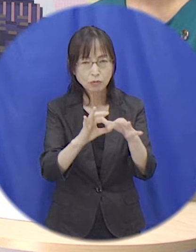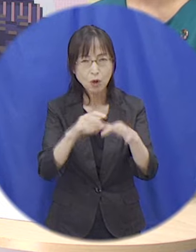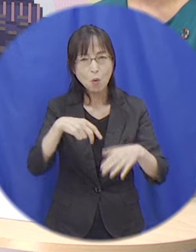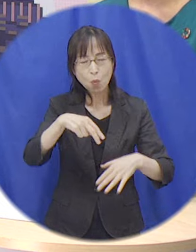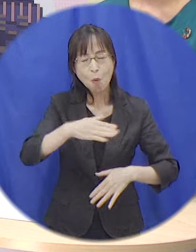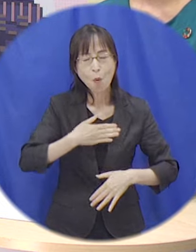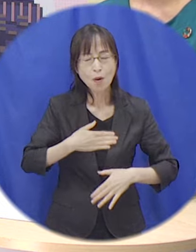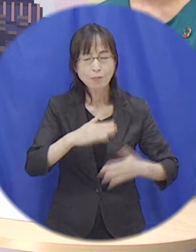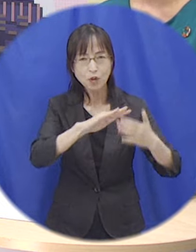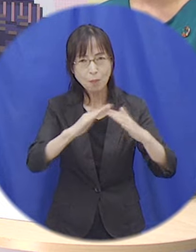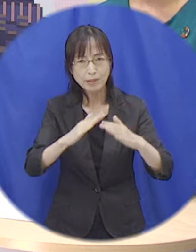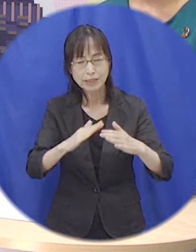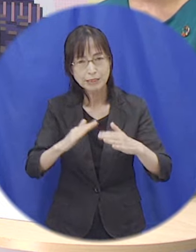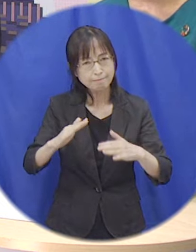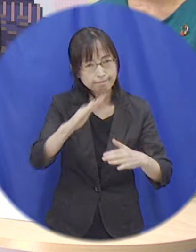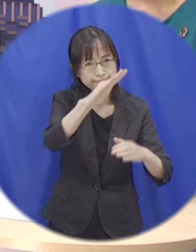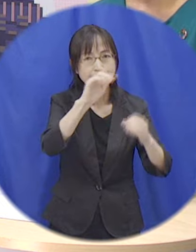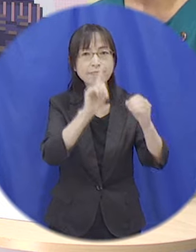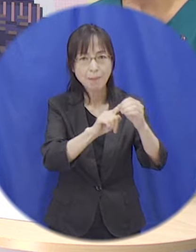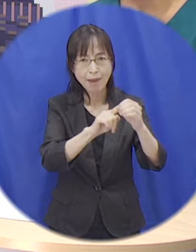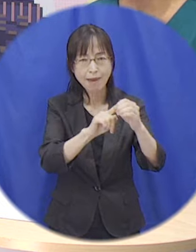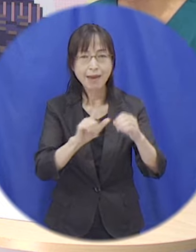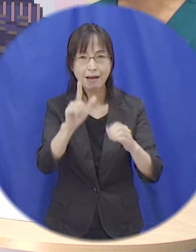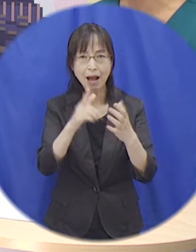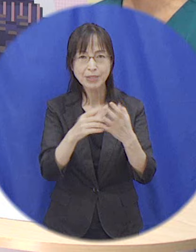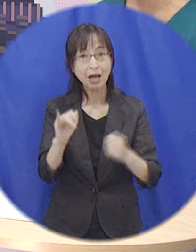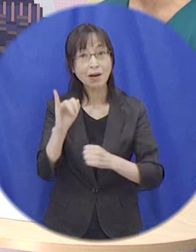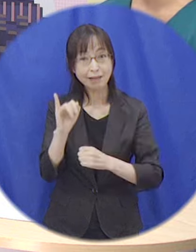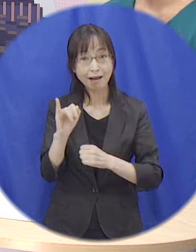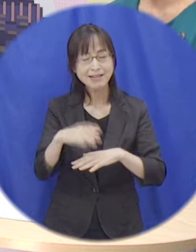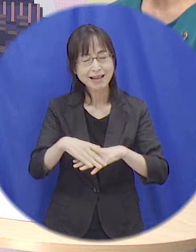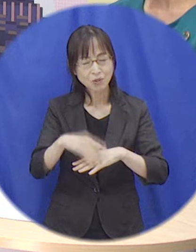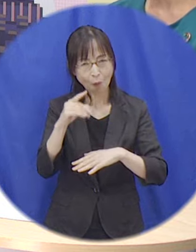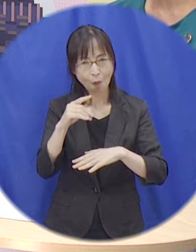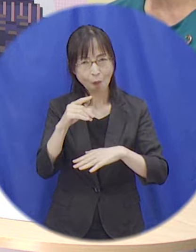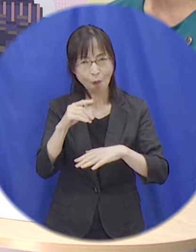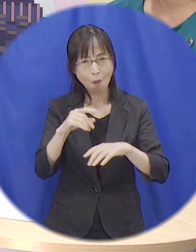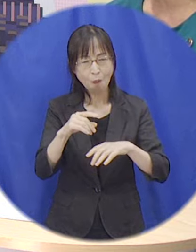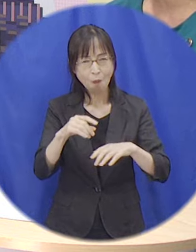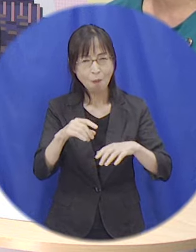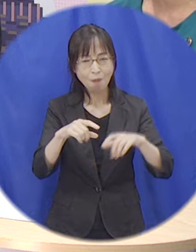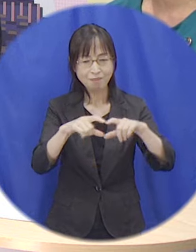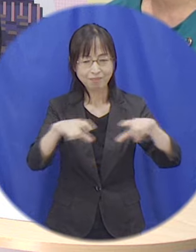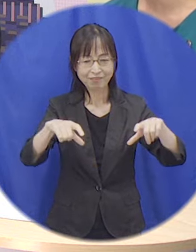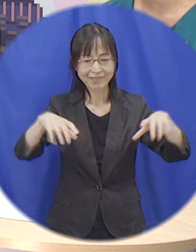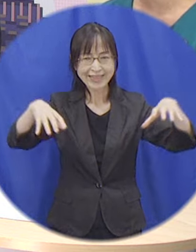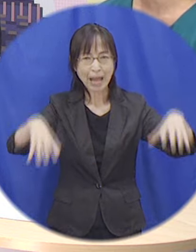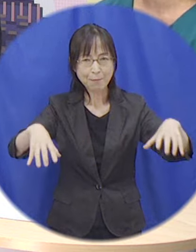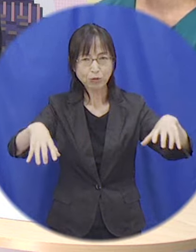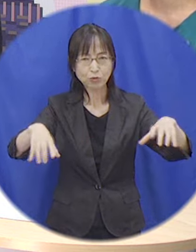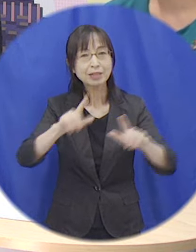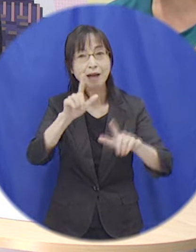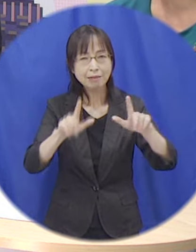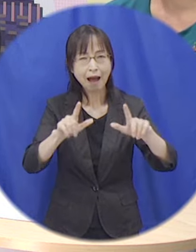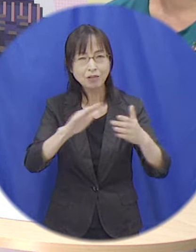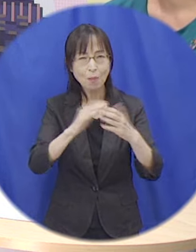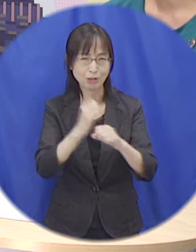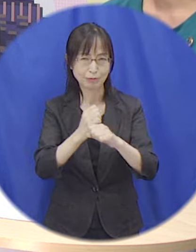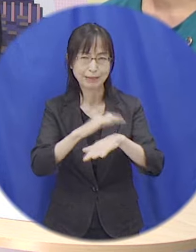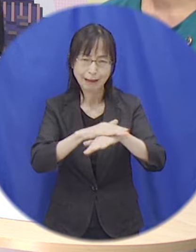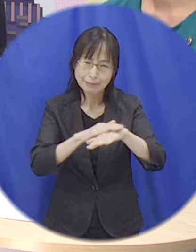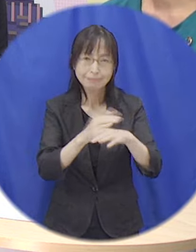へと発展していくためには、上澤さん、やはり冒頭のダンベル型街づくりが重要になってきますよね。 は